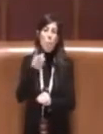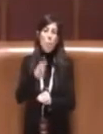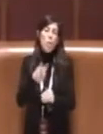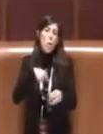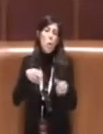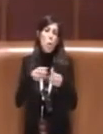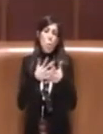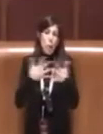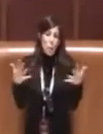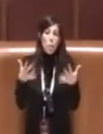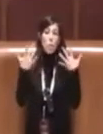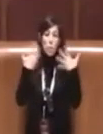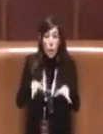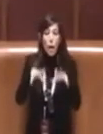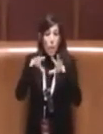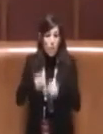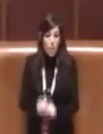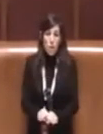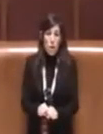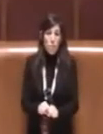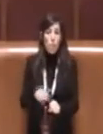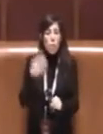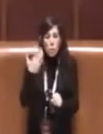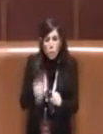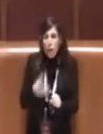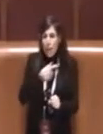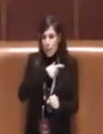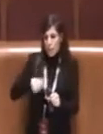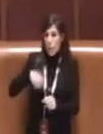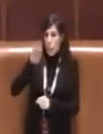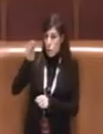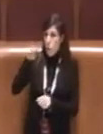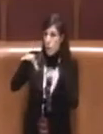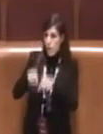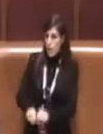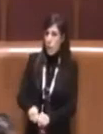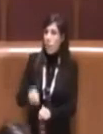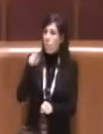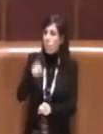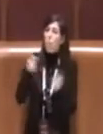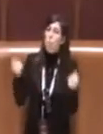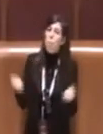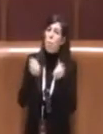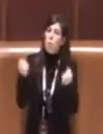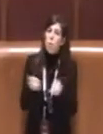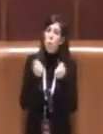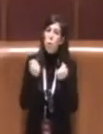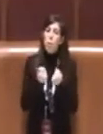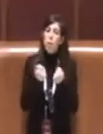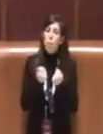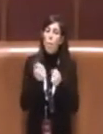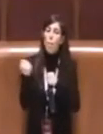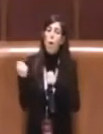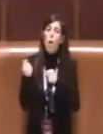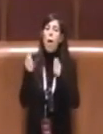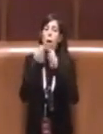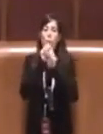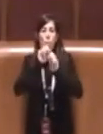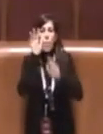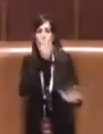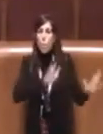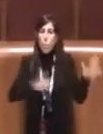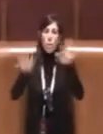noi ci stiamo già impegnando ed abbiamo impegnato la sindaca e la giunta in attività di promozione, proprio di divulgazione